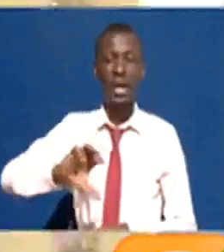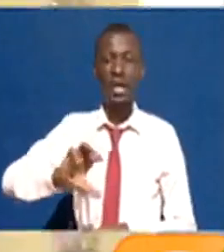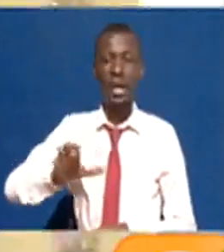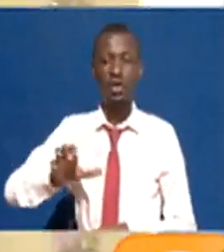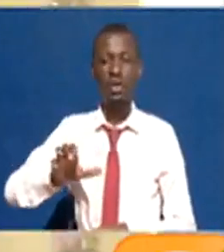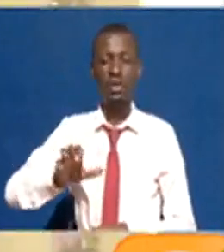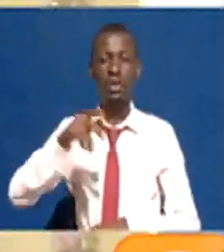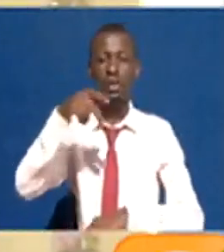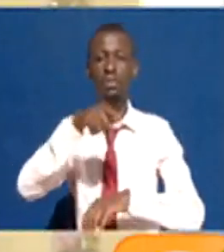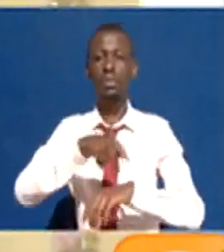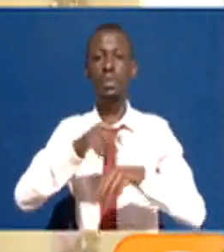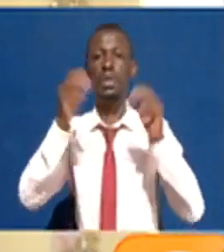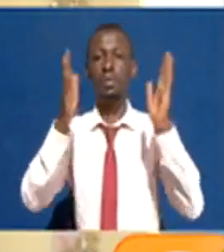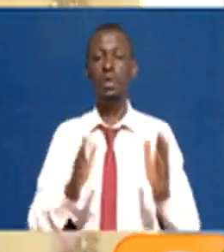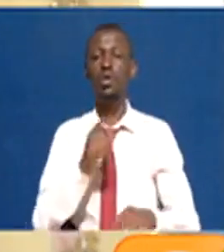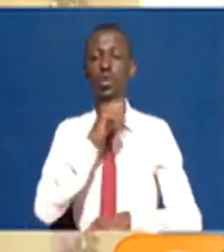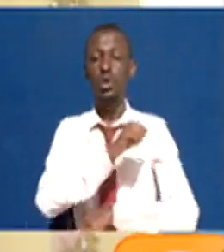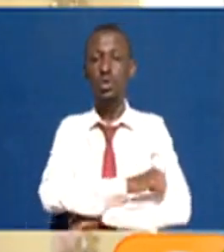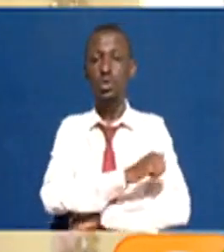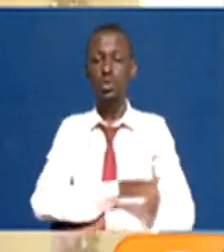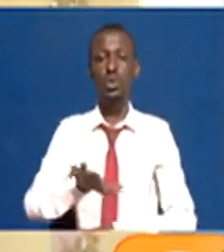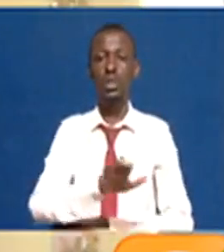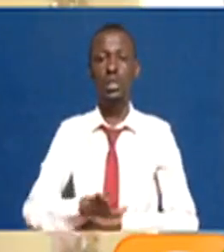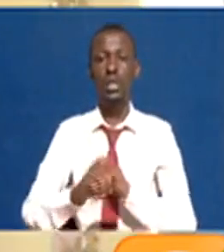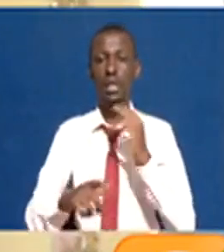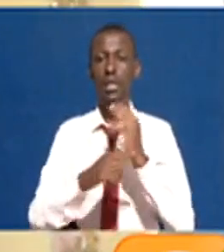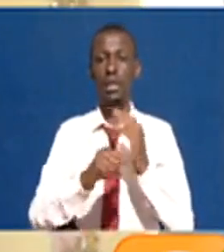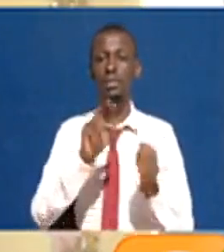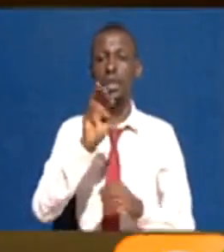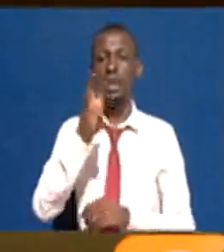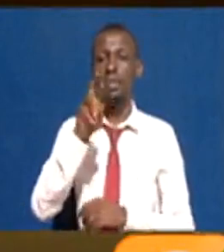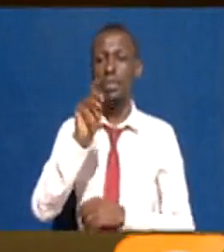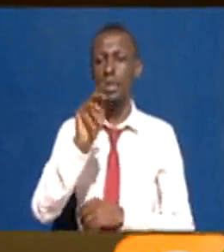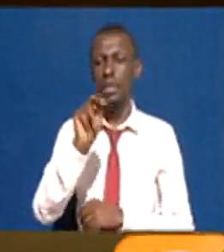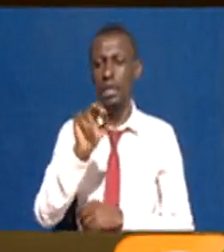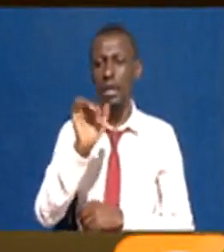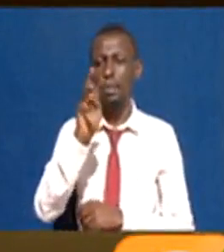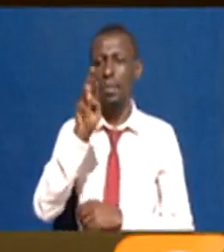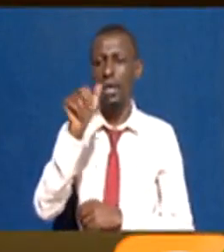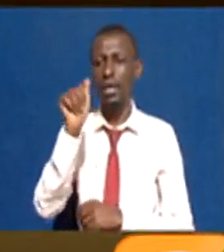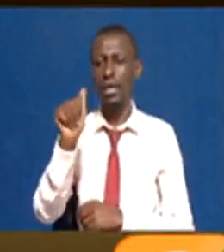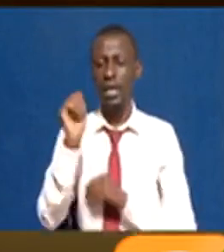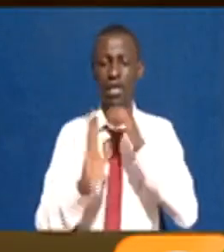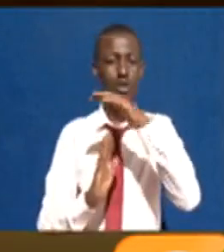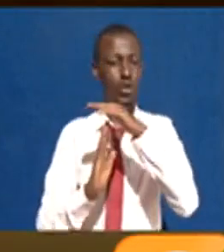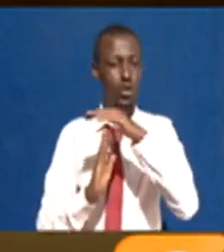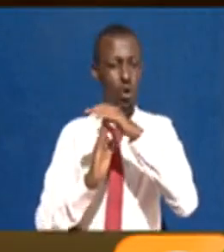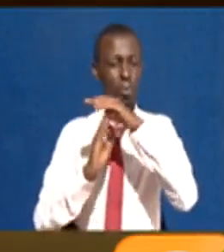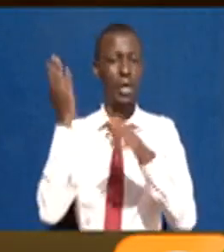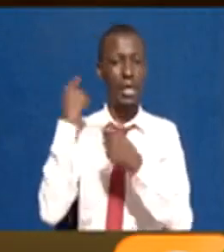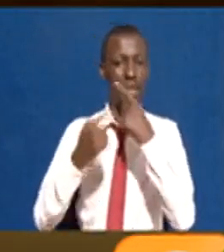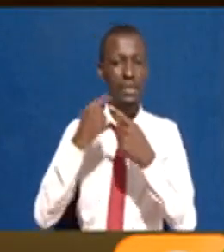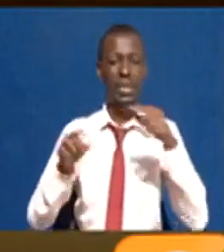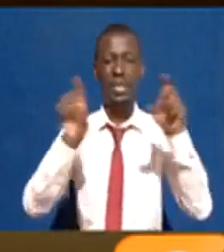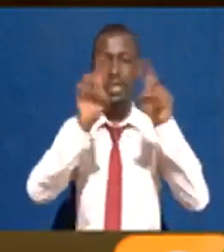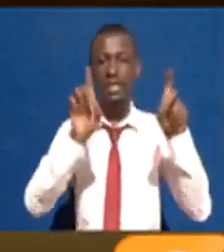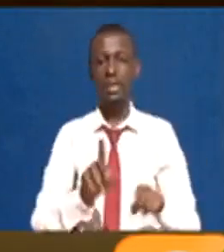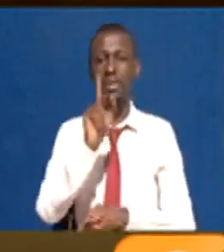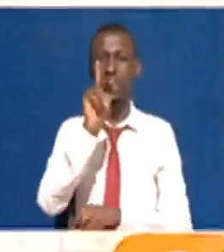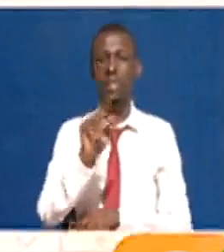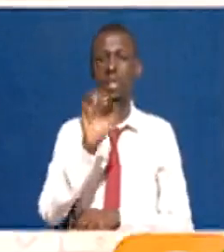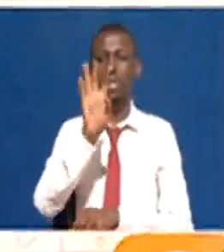shule ya upili ya uvulana ya Nyambaria iliyofanya vizuri zaidi katika mtihani wa KCSE mwaka uliopita